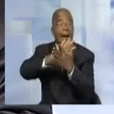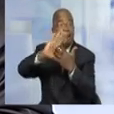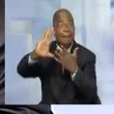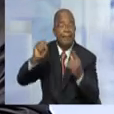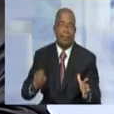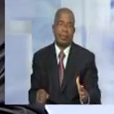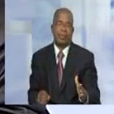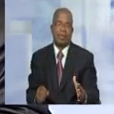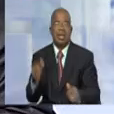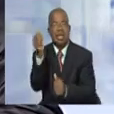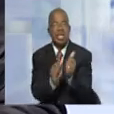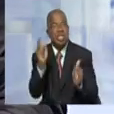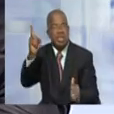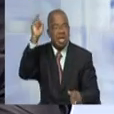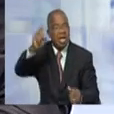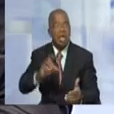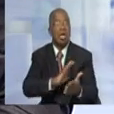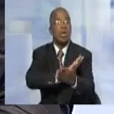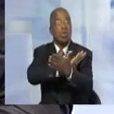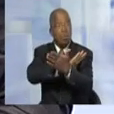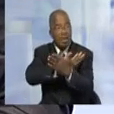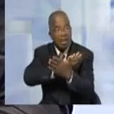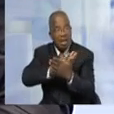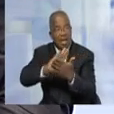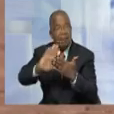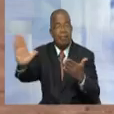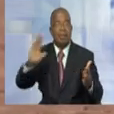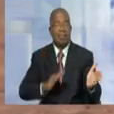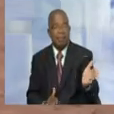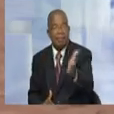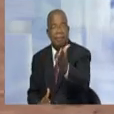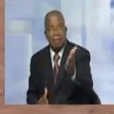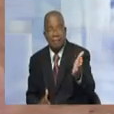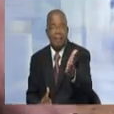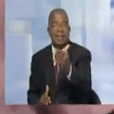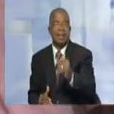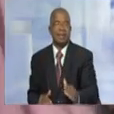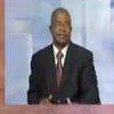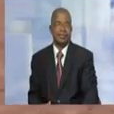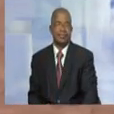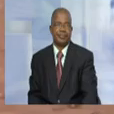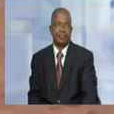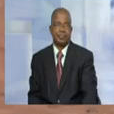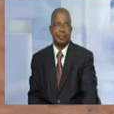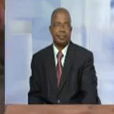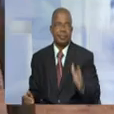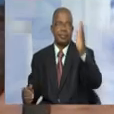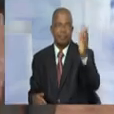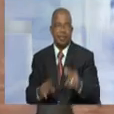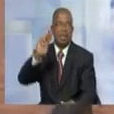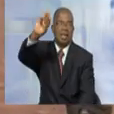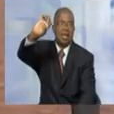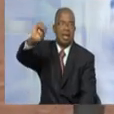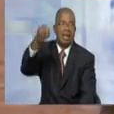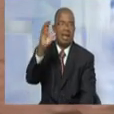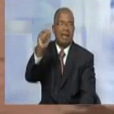l'insalubrité offert par le ministre de l'Environnement, Eugène Atoubé. Meadji, commune propre. Meadji, commune où il fait